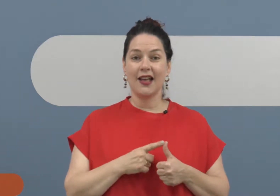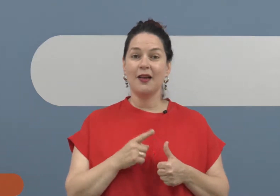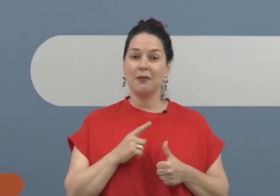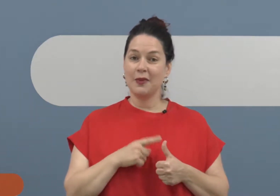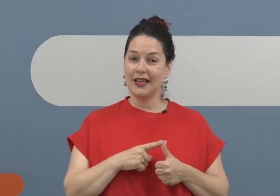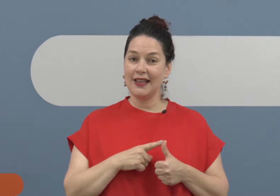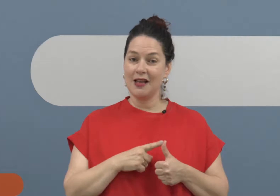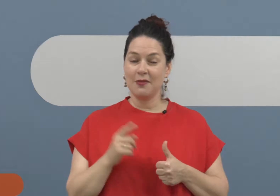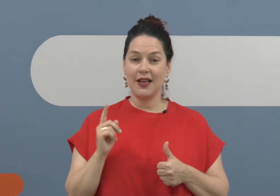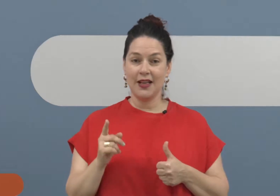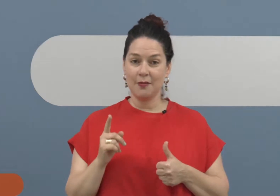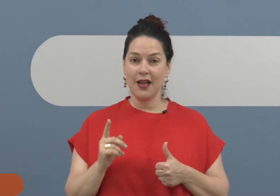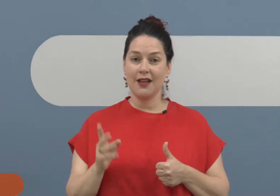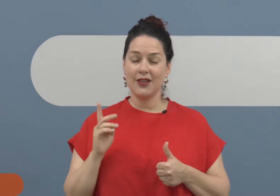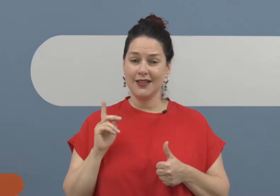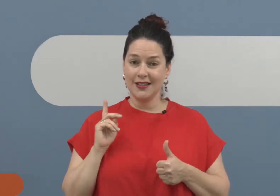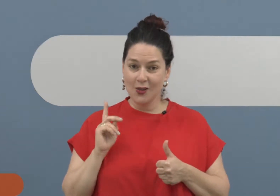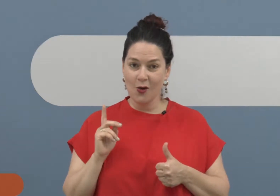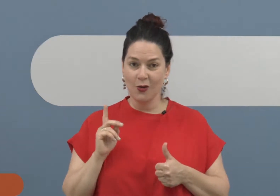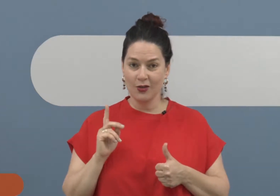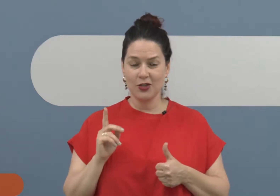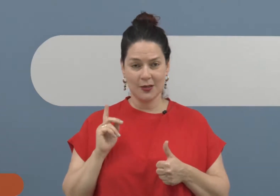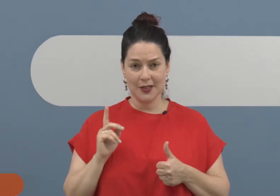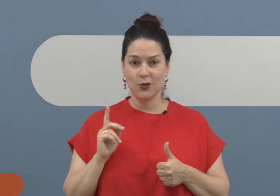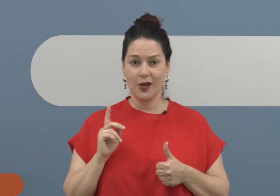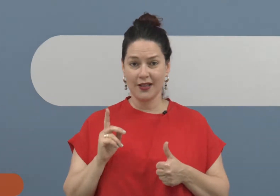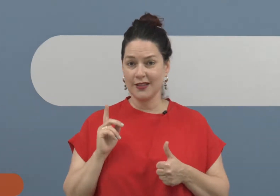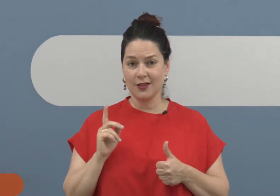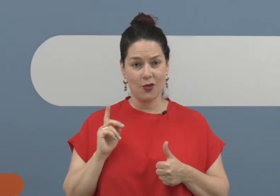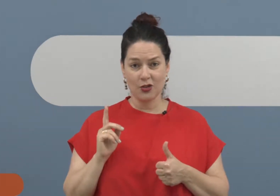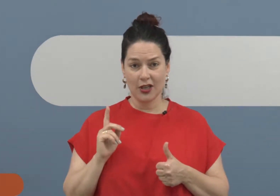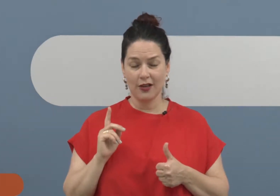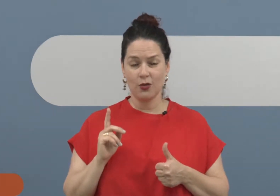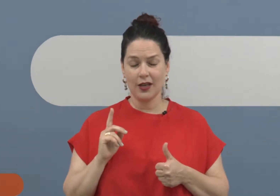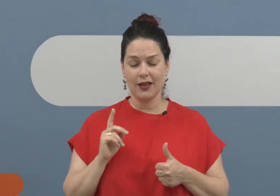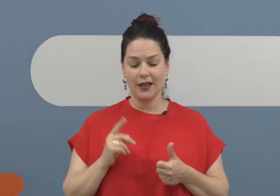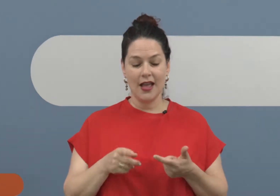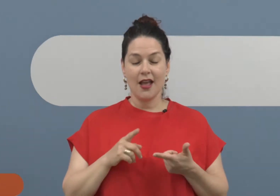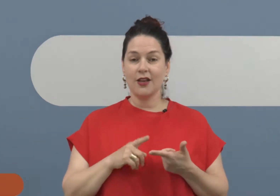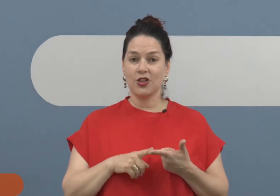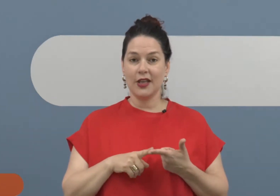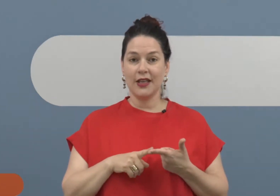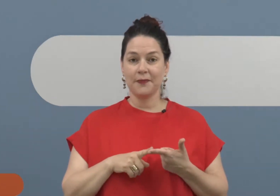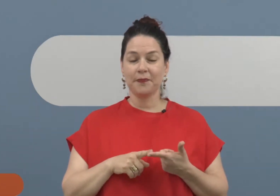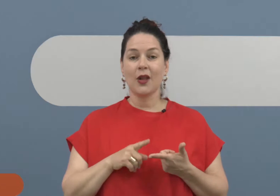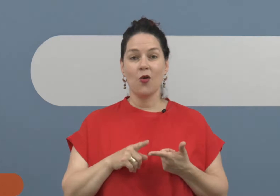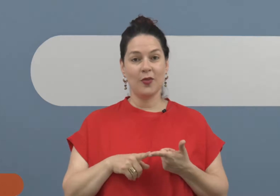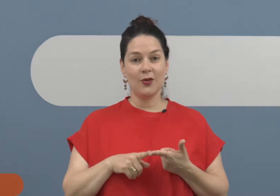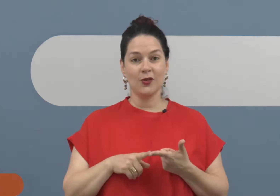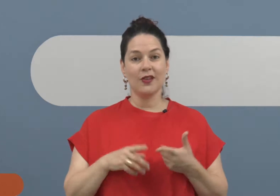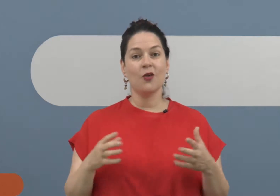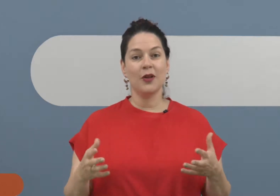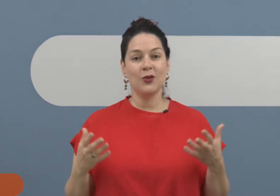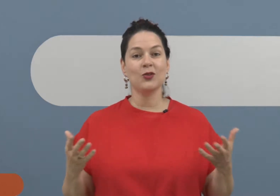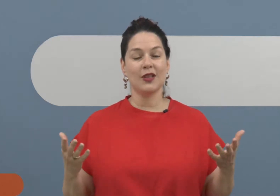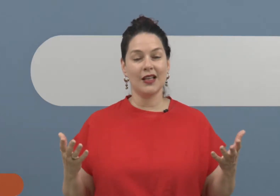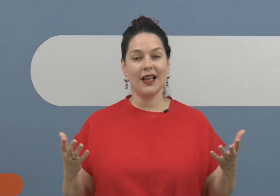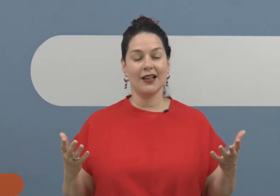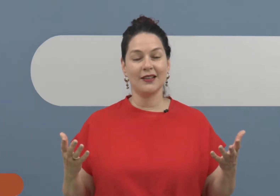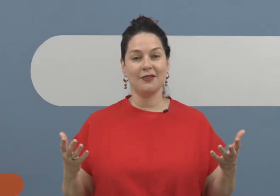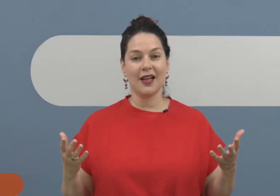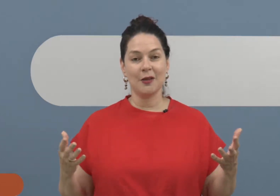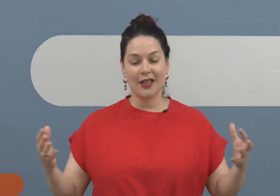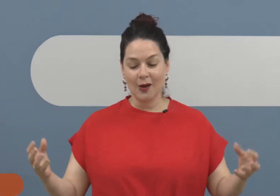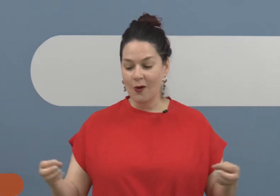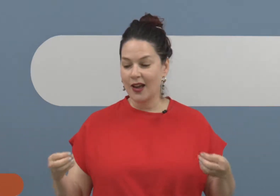חטא הגאווה, בן אדם עלה למעלה, אבל תזכור שזה מסוכן, תזכור שאתה לא אל. השני, אומנות, האומנות